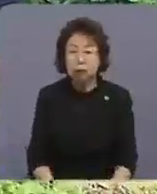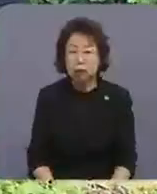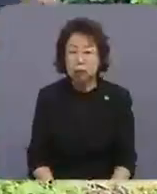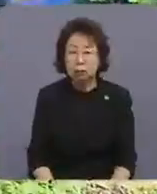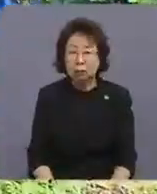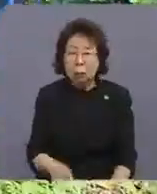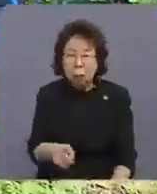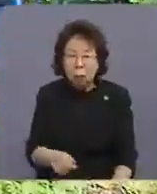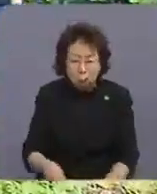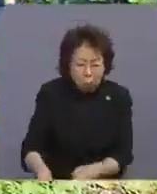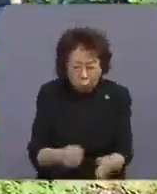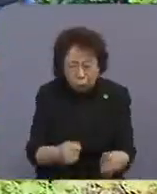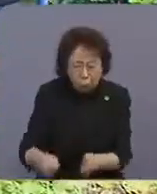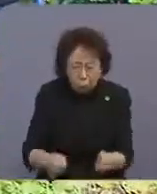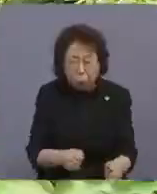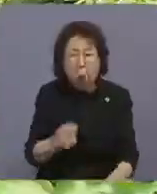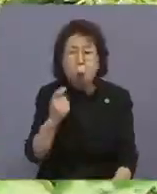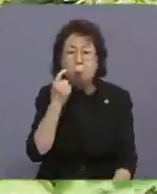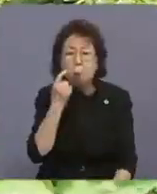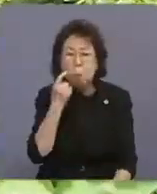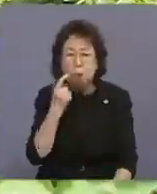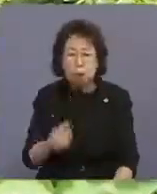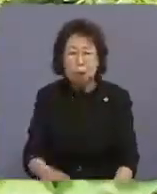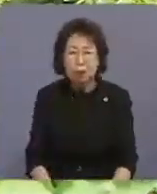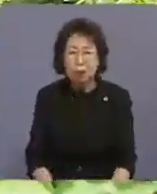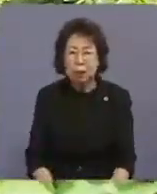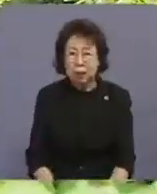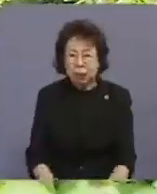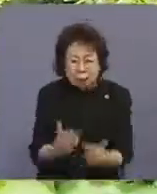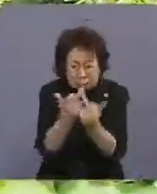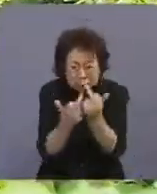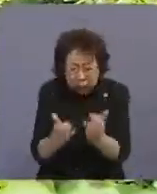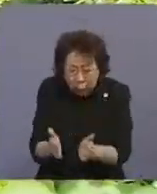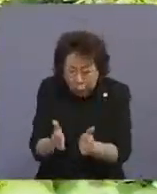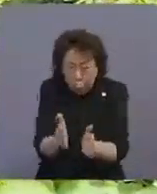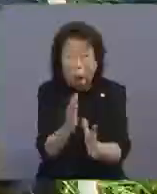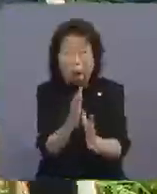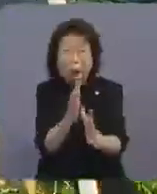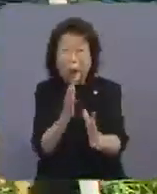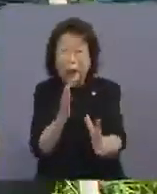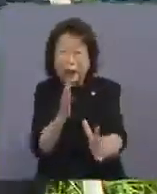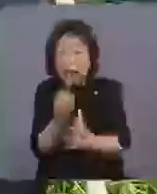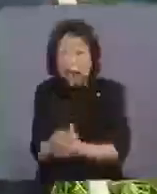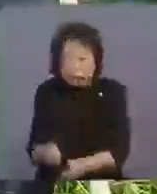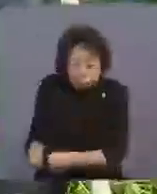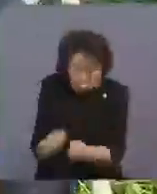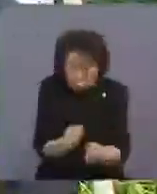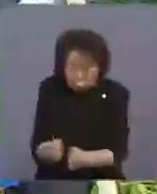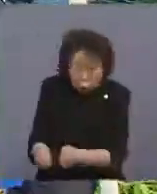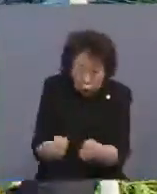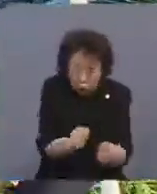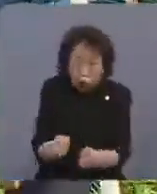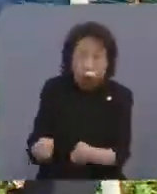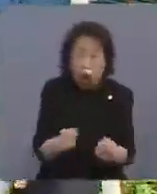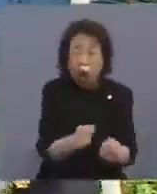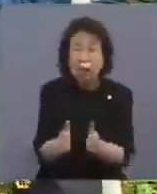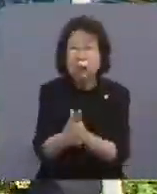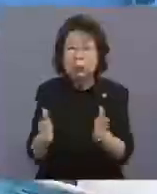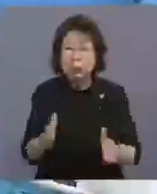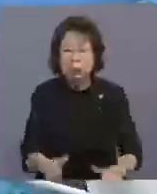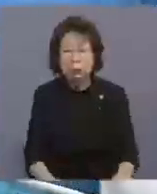배탱이 주세요. 배탱이 주세요. 이쪽으로. 좁은 산길에 한 줄로 선 경찰이 삽을 들고 흙을 파내기